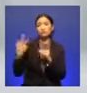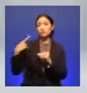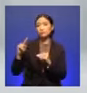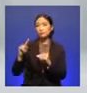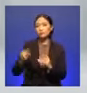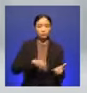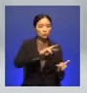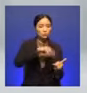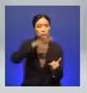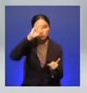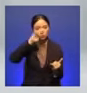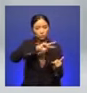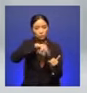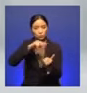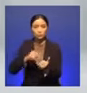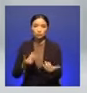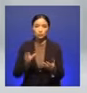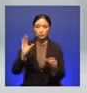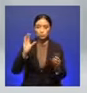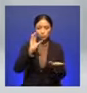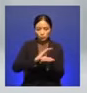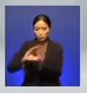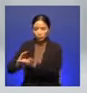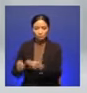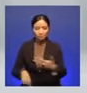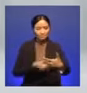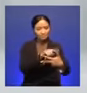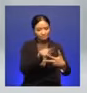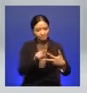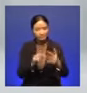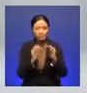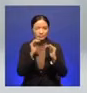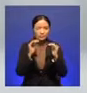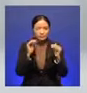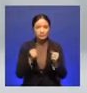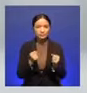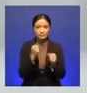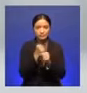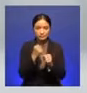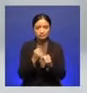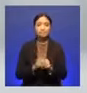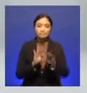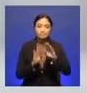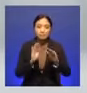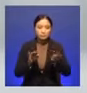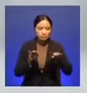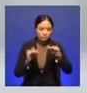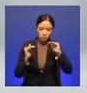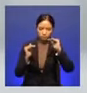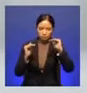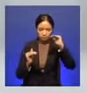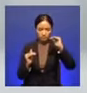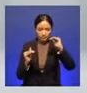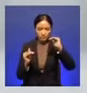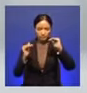การรักษาพยาบาลของ3กองทุนเนี่ยมีลักษณะที่ใกล้เคียงกันมากที่สุดนะครับมีการเทียบเคียงแล้วก็ค่อยๆปรับเพิ่มนะ